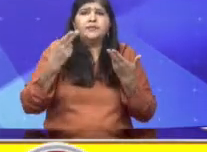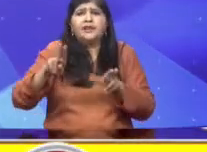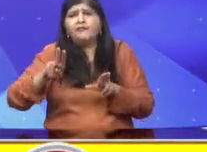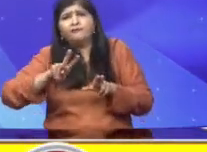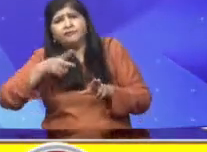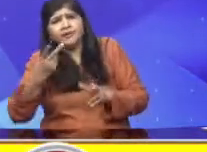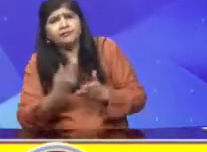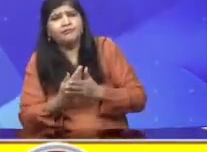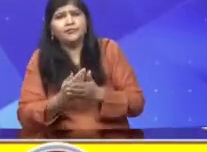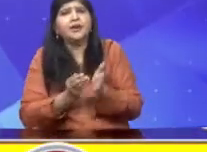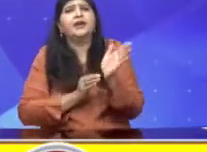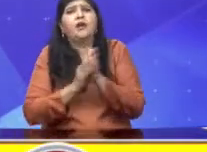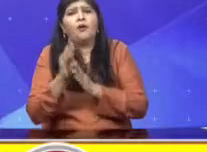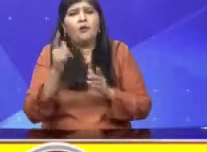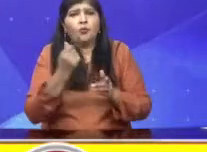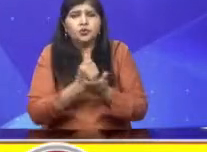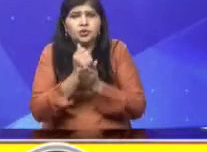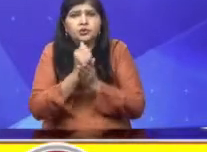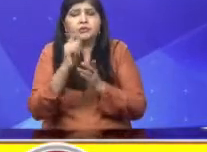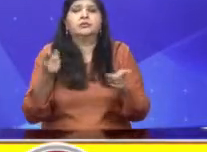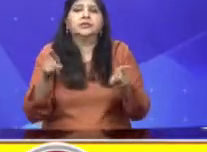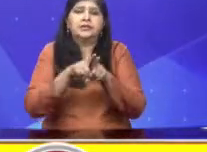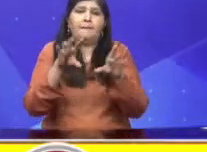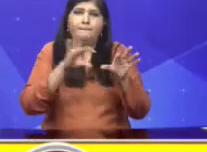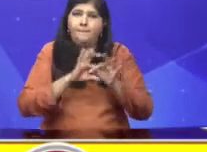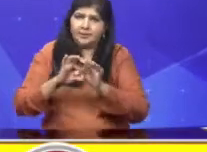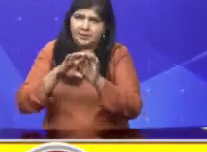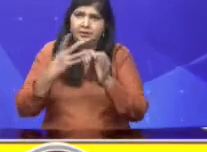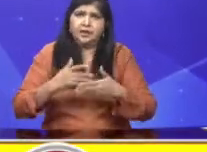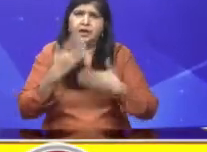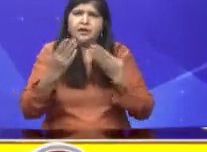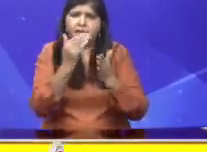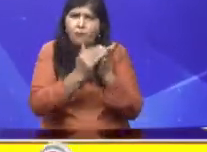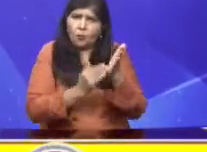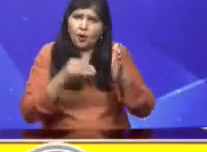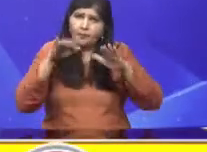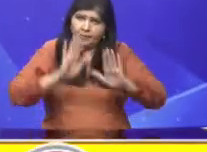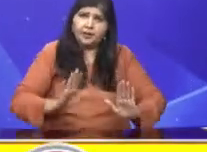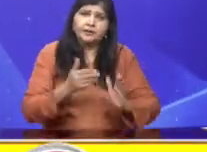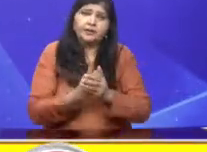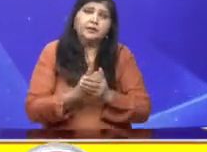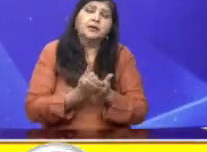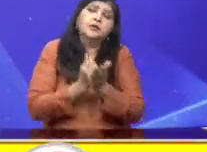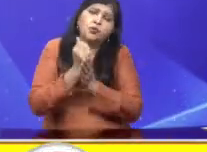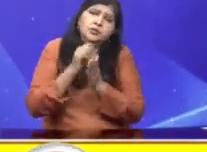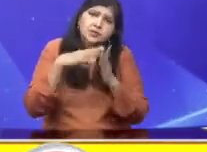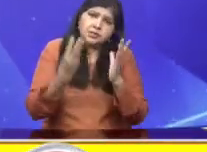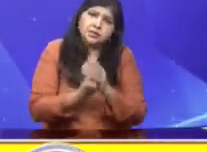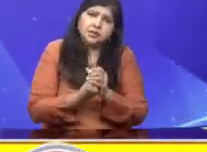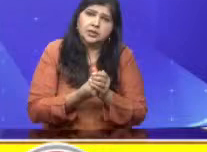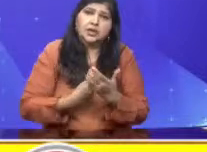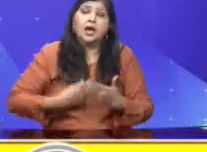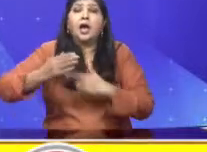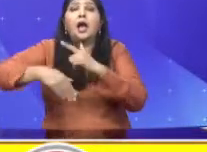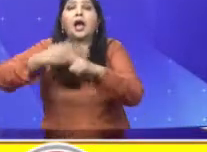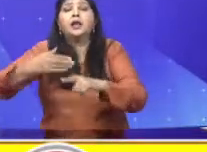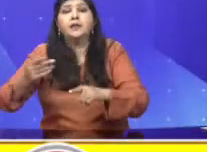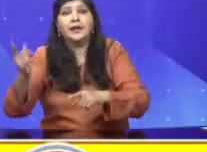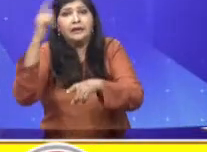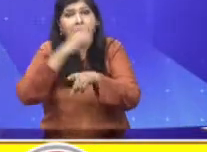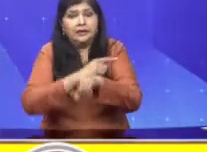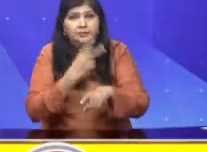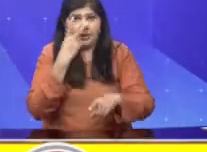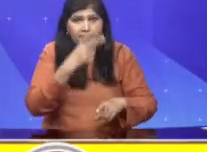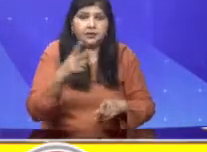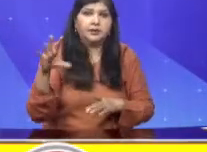पहल से जरूर जुडेंगे, इसी तरह के बहुत सारे अभियान, बहुत सारे प्रयास आपको आने वाले दिनों में